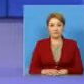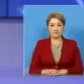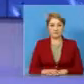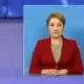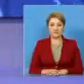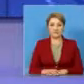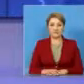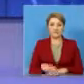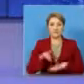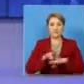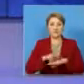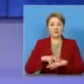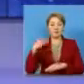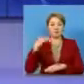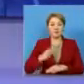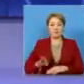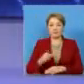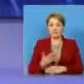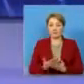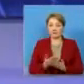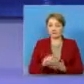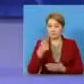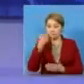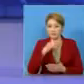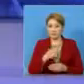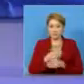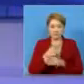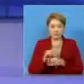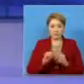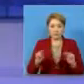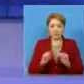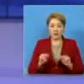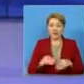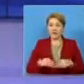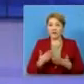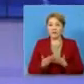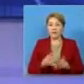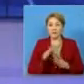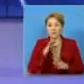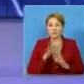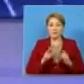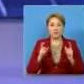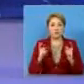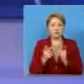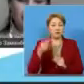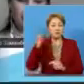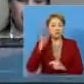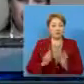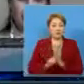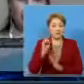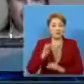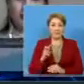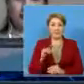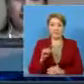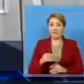Продолжим выпуск. Прокуратура Акрюбинской области возмещены собственные затраты учителей, понесенные в период пандемии. Напомним, начиная с 1